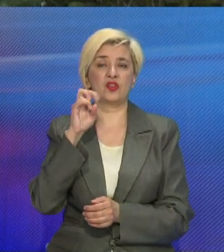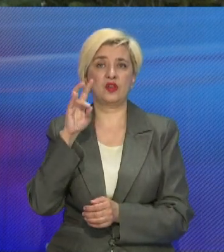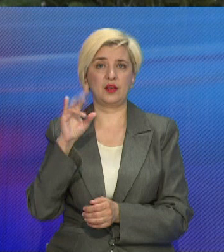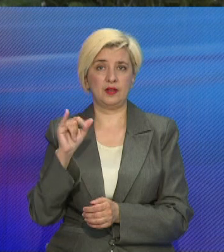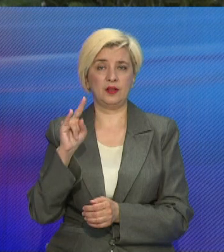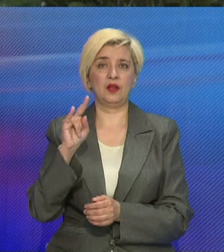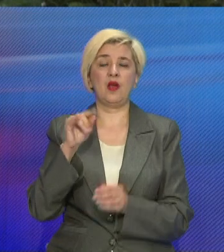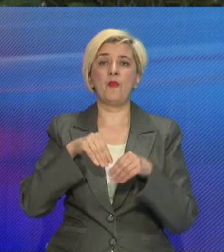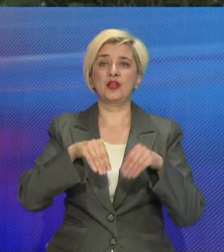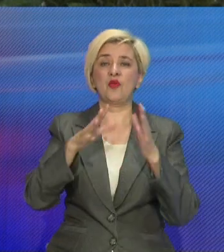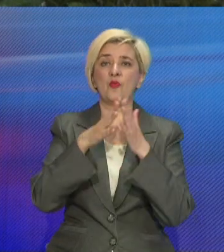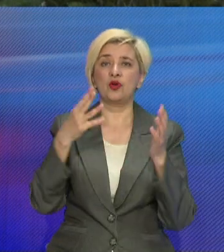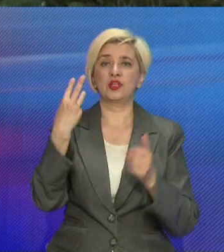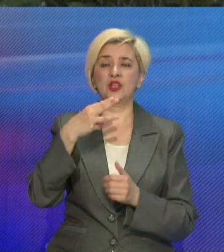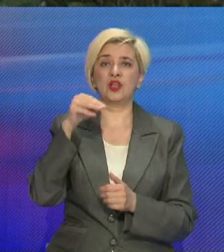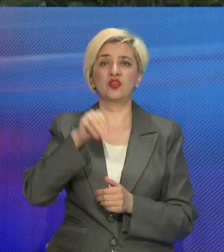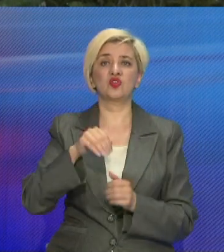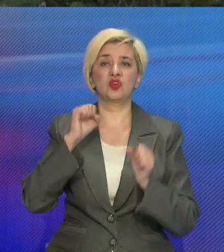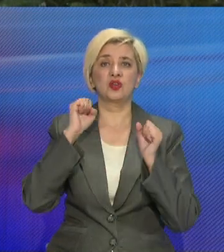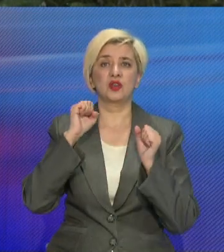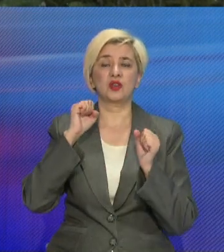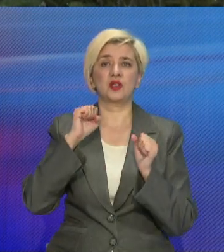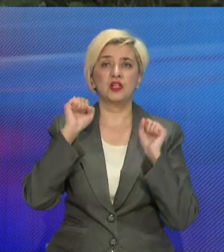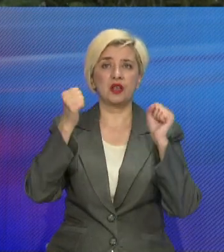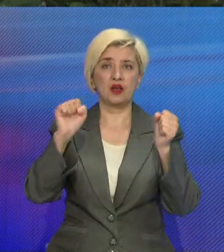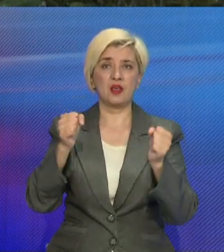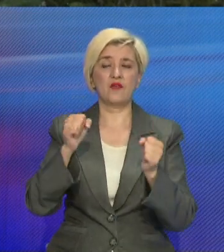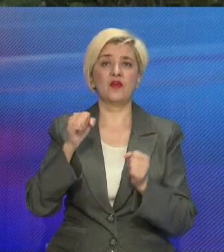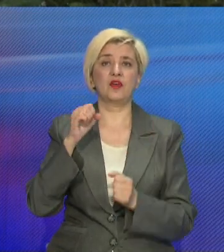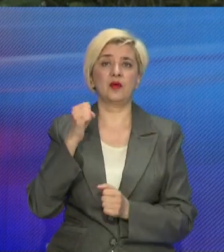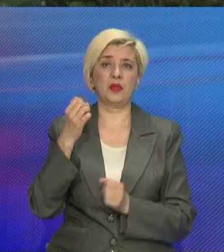тысяч зеленых насаждений, более 20 тысяч деревьев и 15 тысяч кустарников.